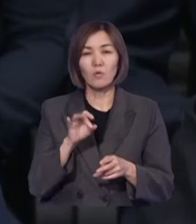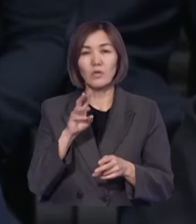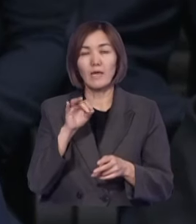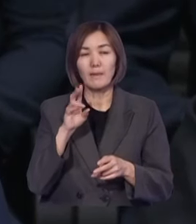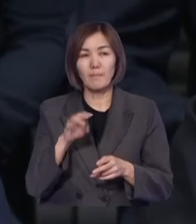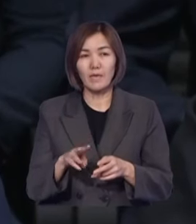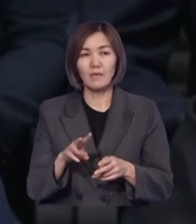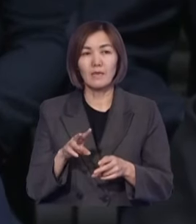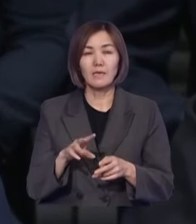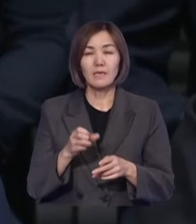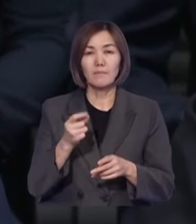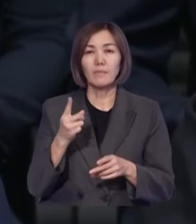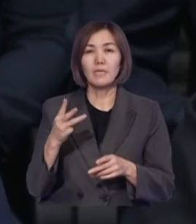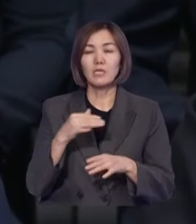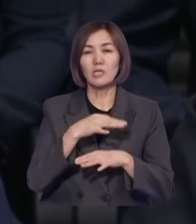ауданында